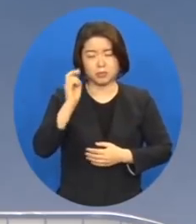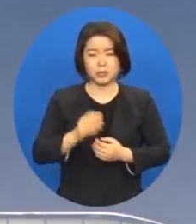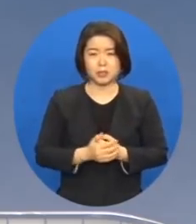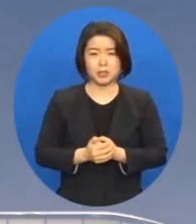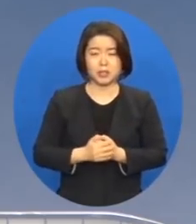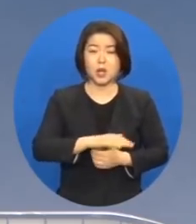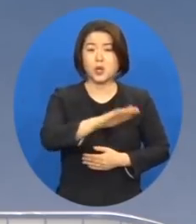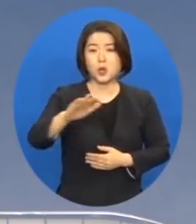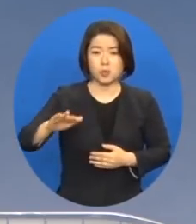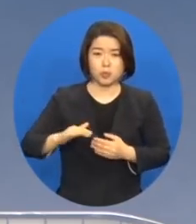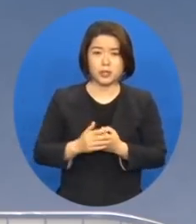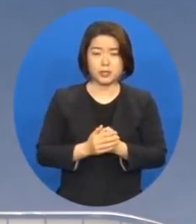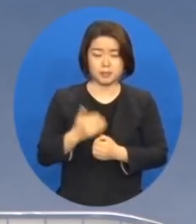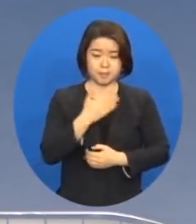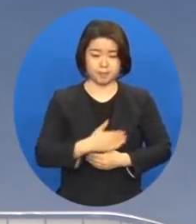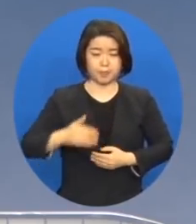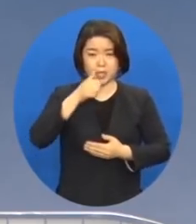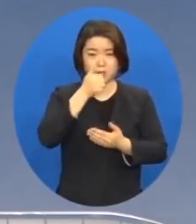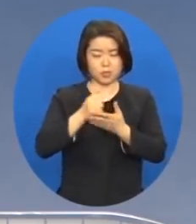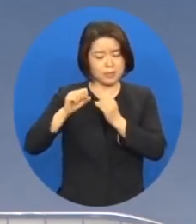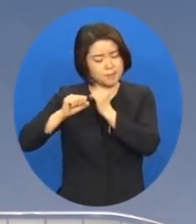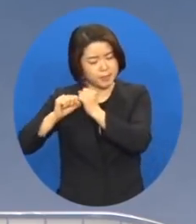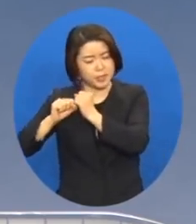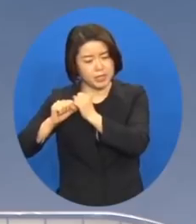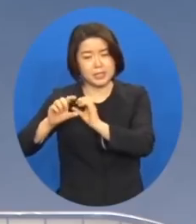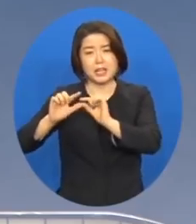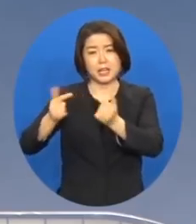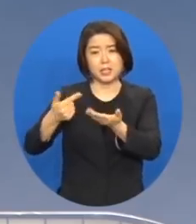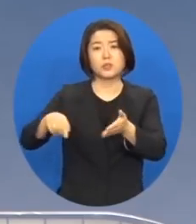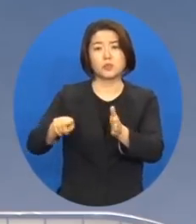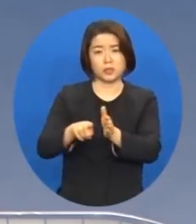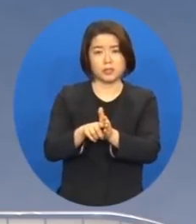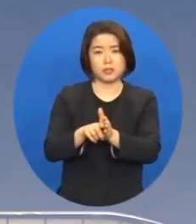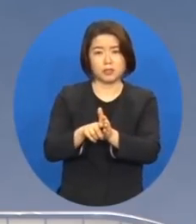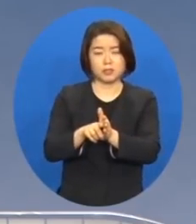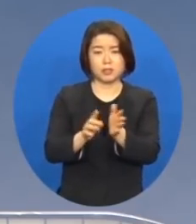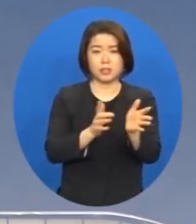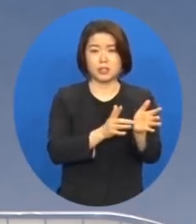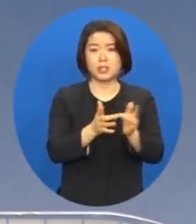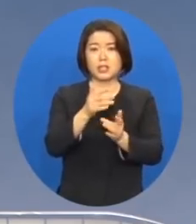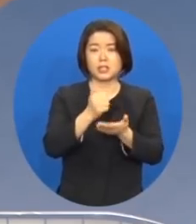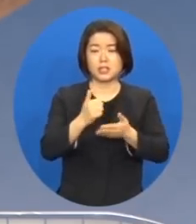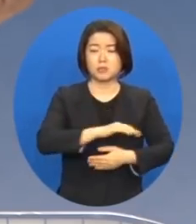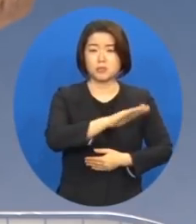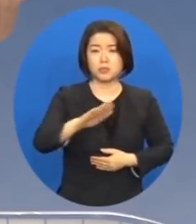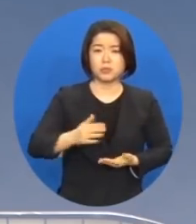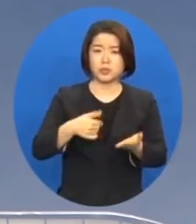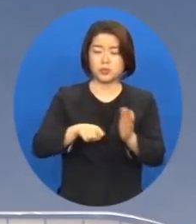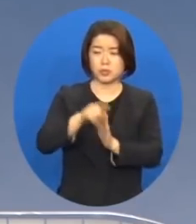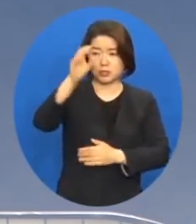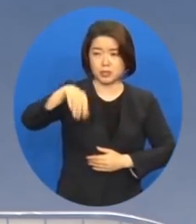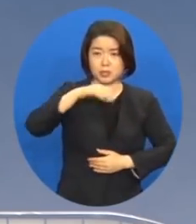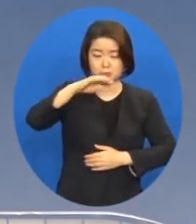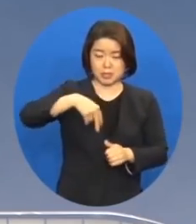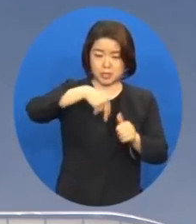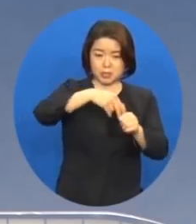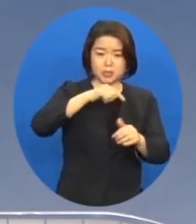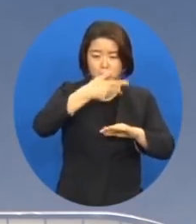우리를 육신의 죄에 끌려 살지 않게 하려고 예수님은 우리 위해서 십자가에 달려 피